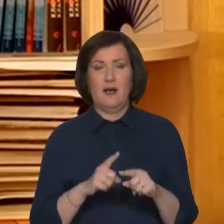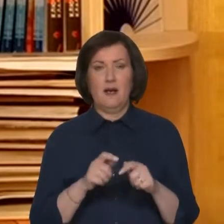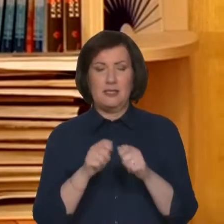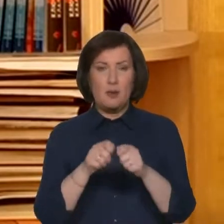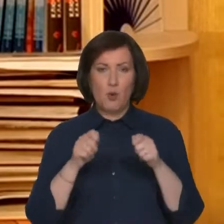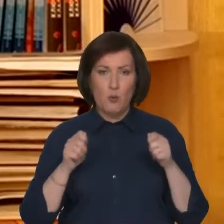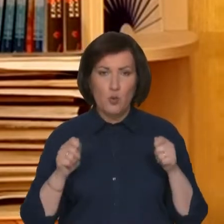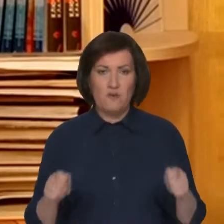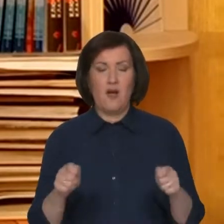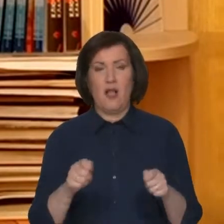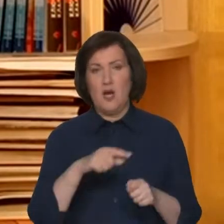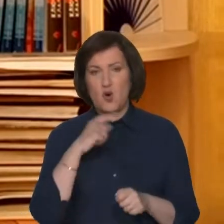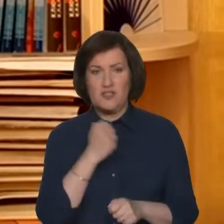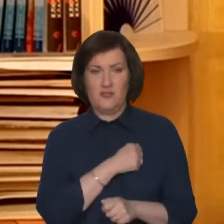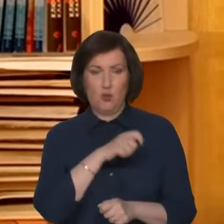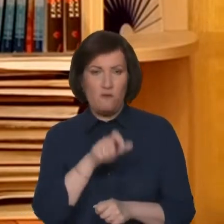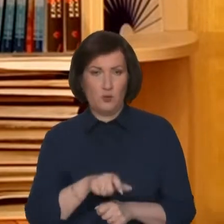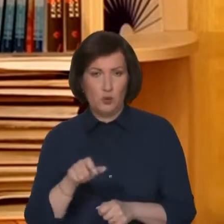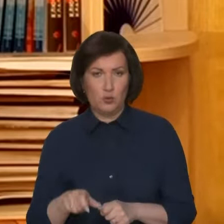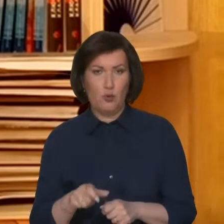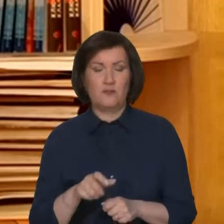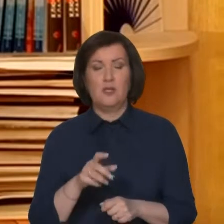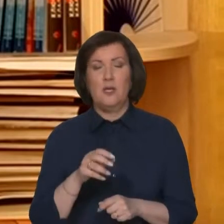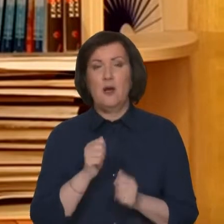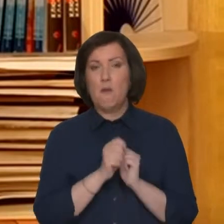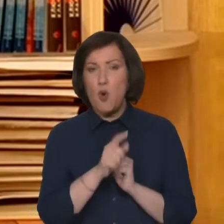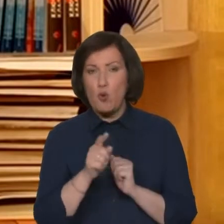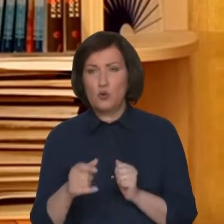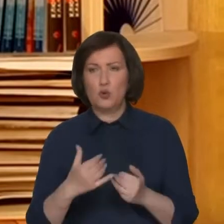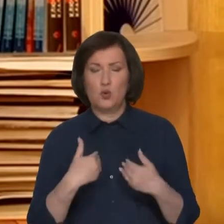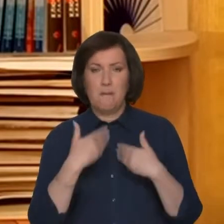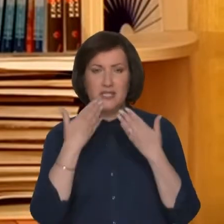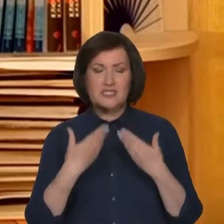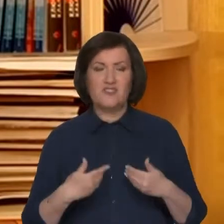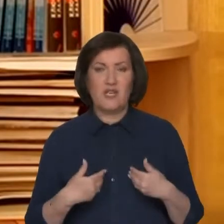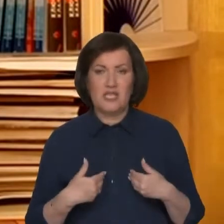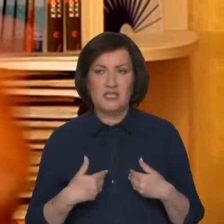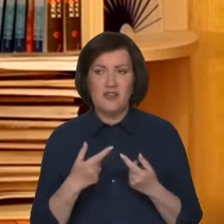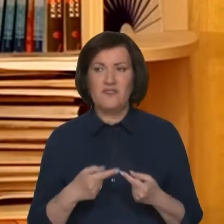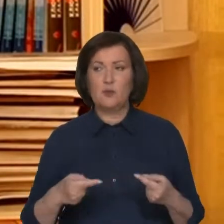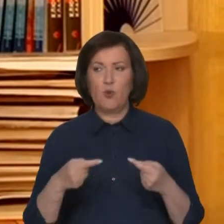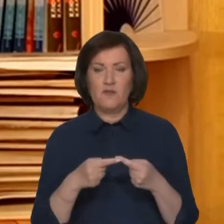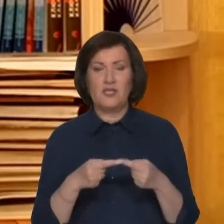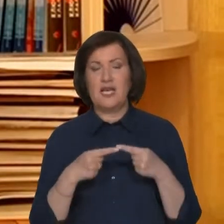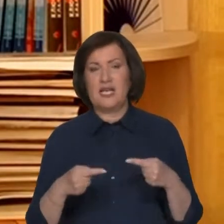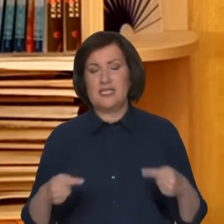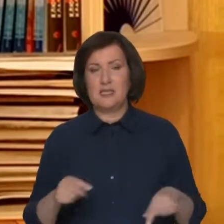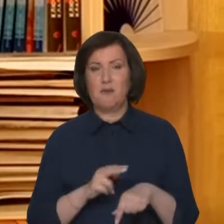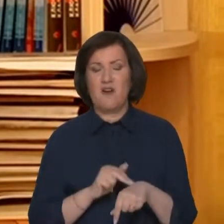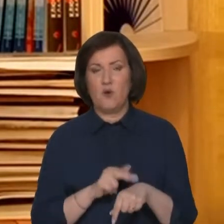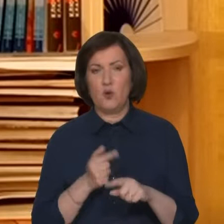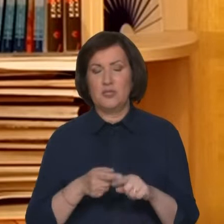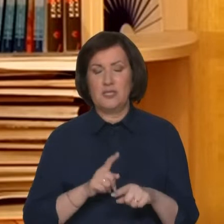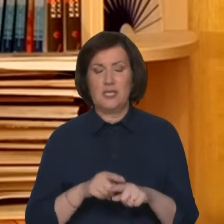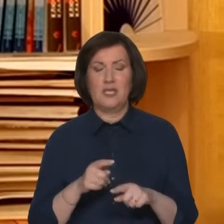деанонімувала російських військовослужбовців. Я можу сказати, що по кожному з них до мене зверталися відповідно різні правоохоронці,